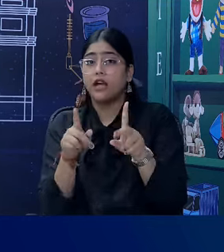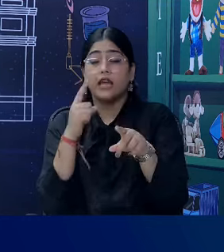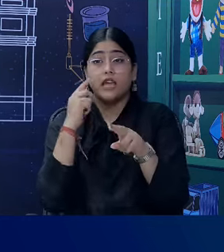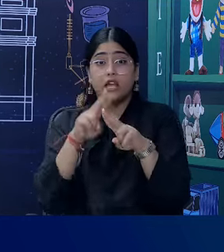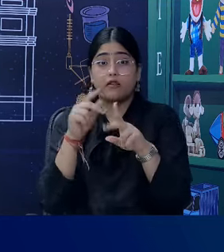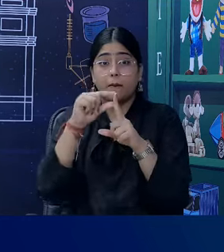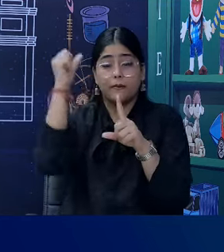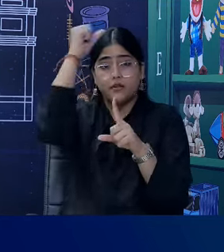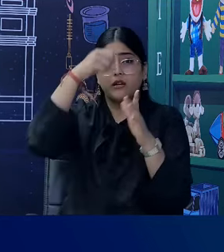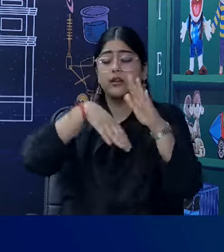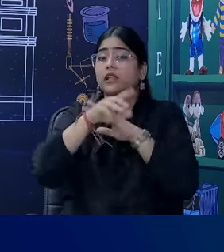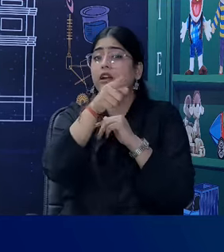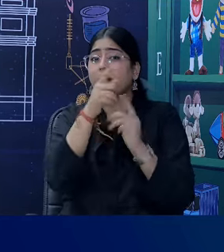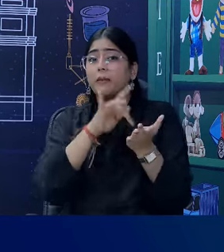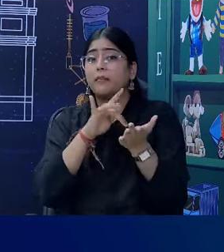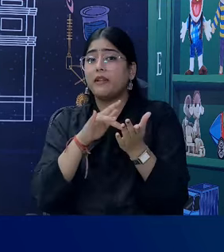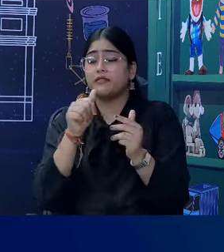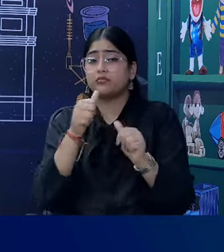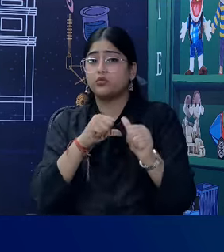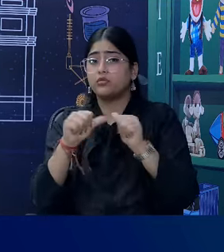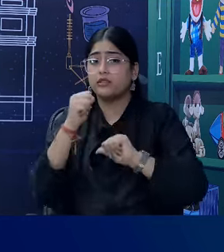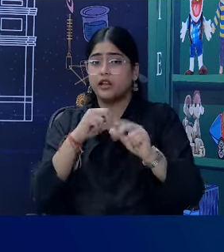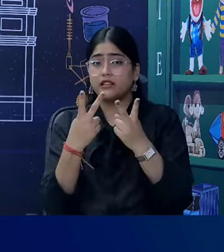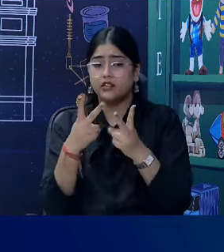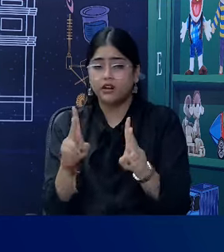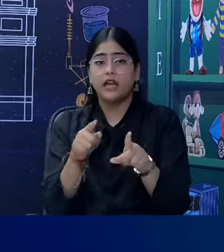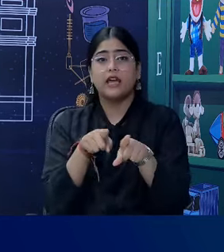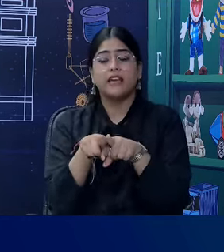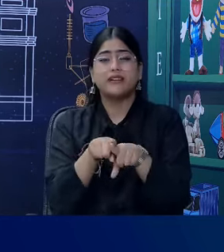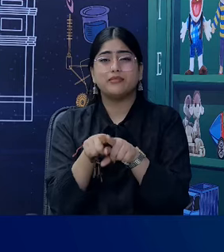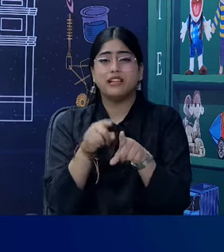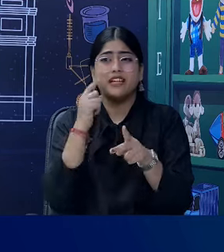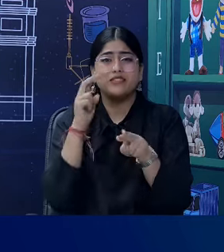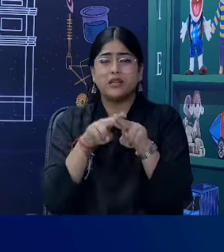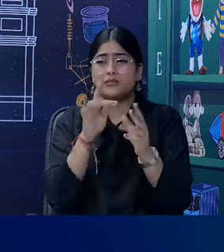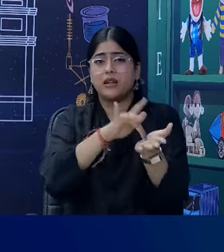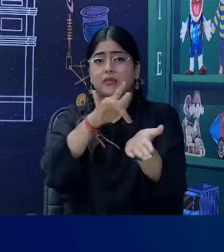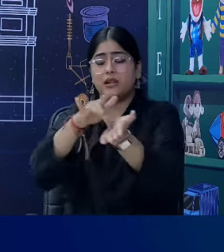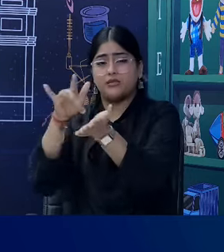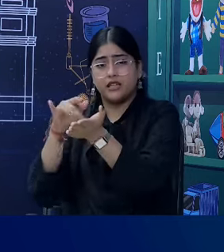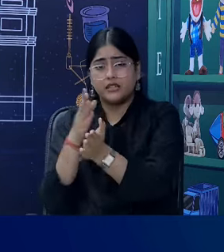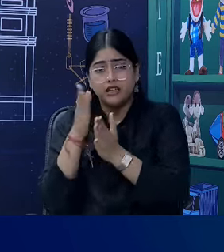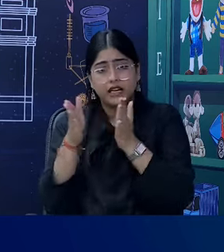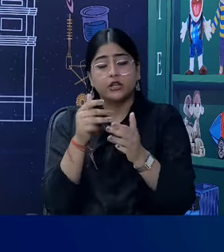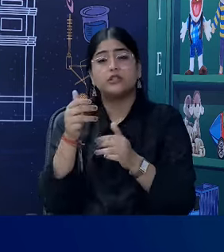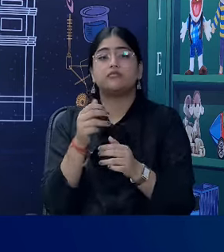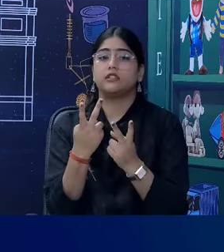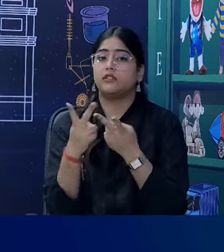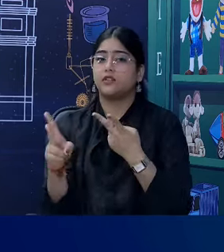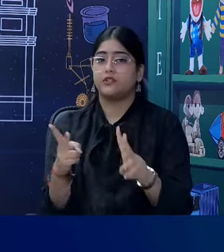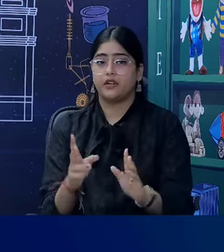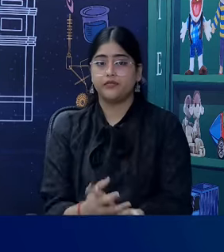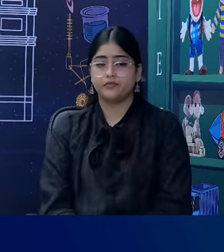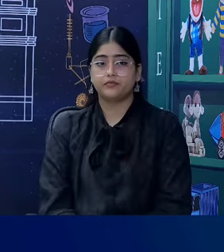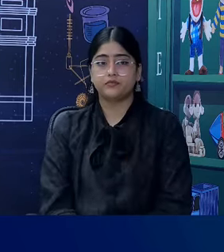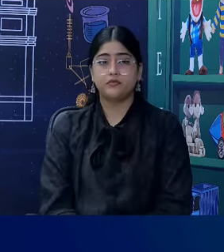नजर आएंगे है ना और राजस्थान में जाएंगे तो राजस्थानी चोली वो आएगा तो अलग-अलग चीज का अलग-अलग होता है इसी तरह